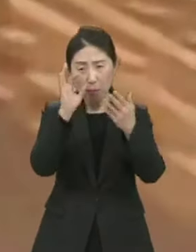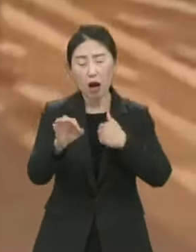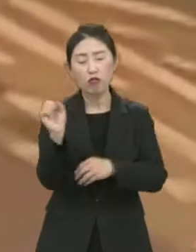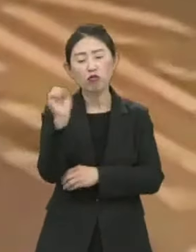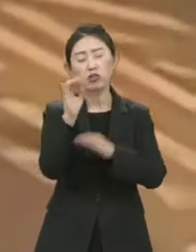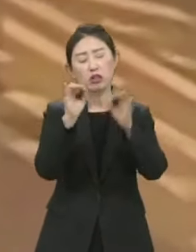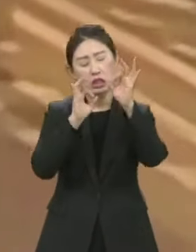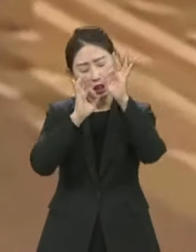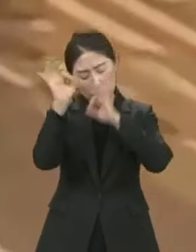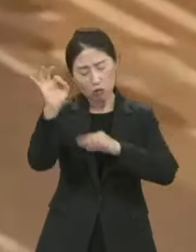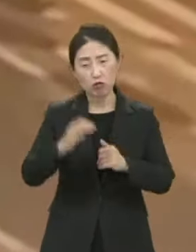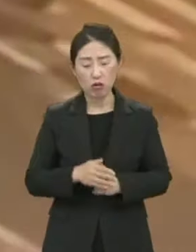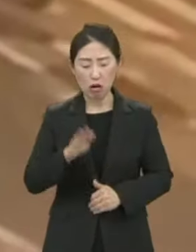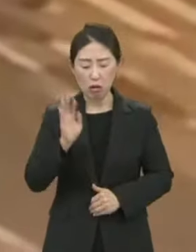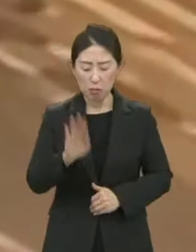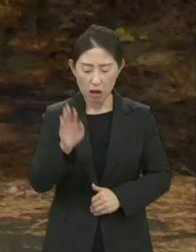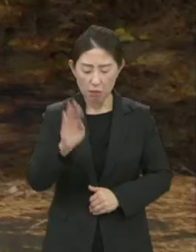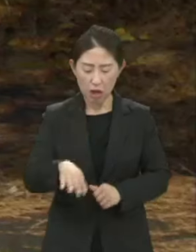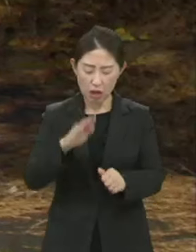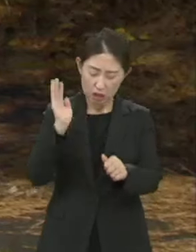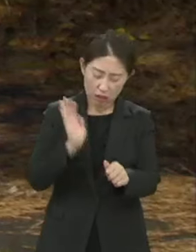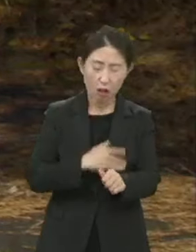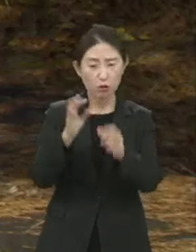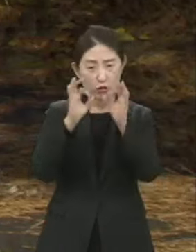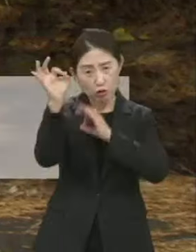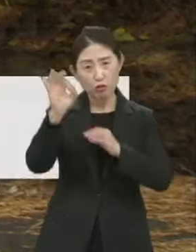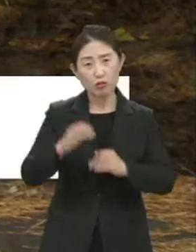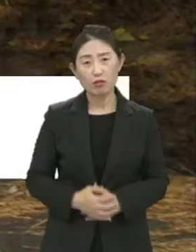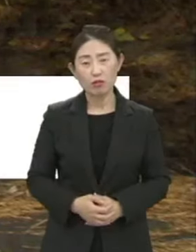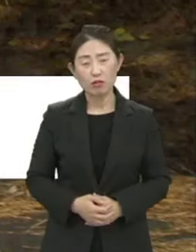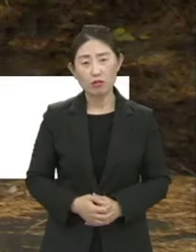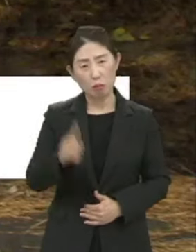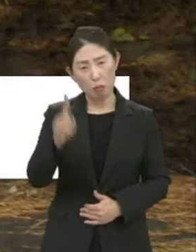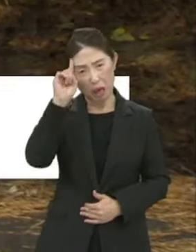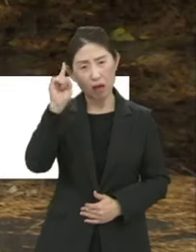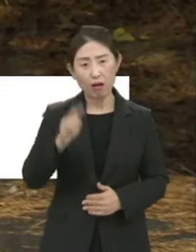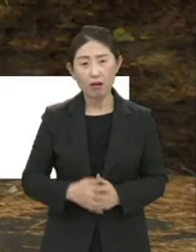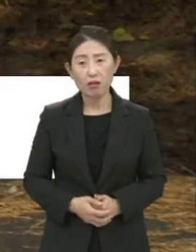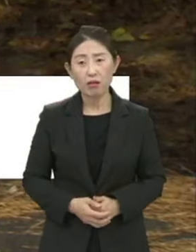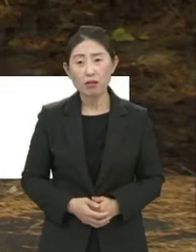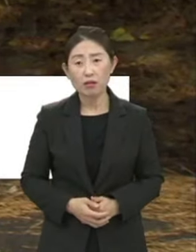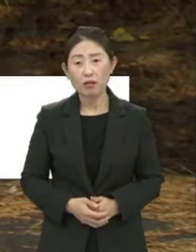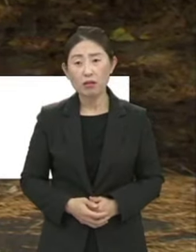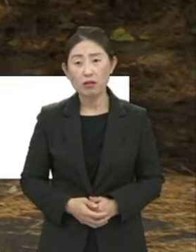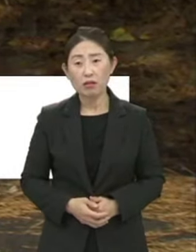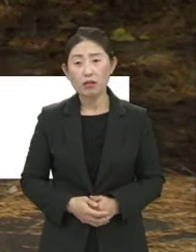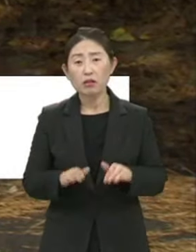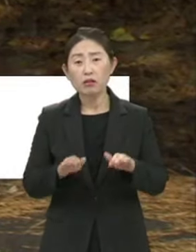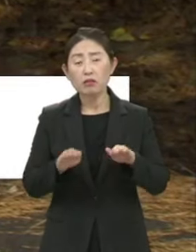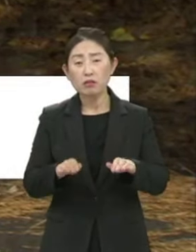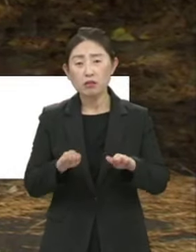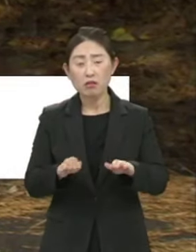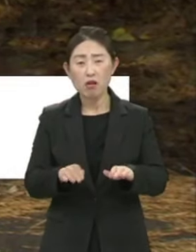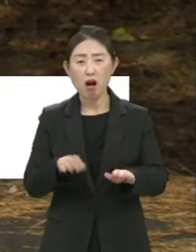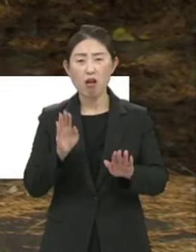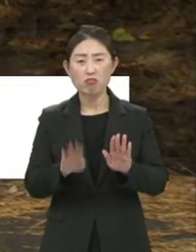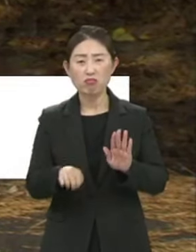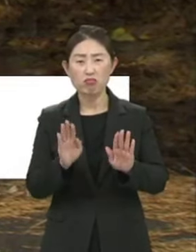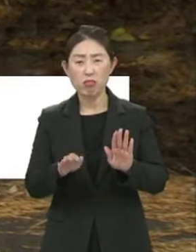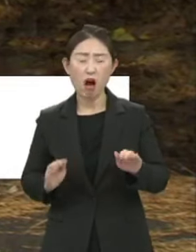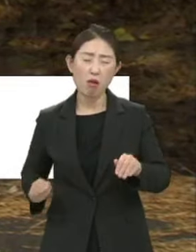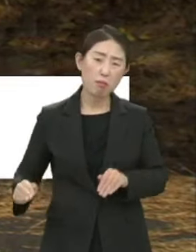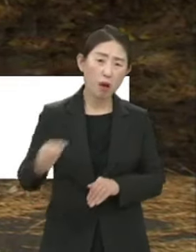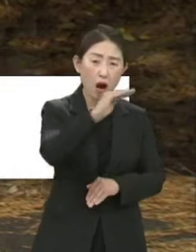조작 실수가 원인으로 지목됐습니다 국가로 인해서 발생하는 사고가 많다 보니까 그 페달